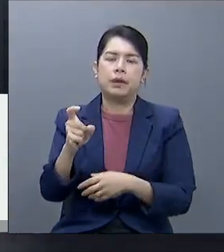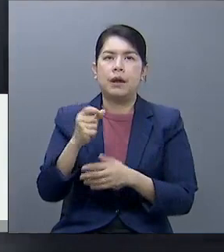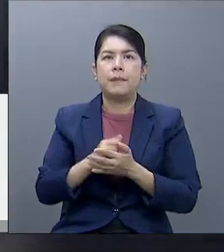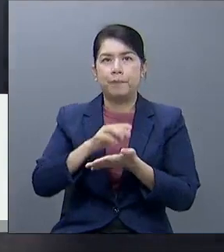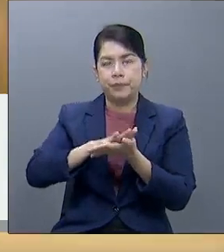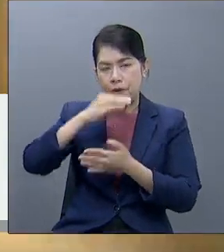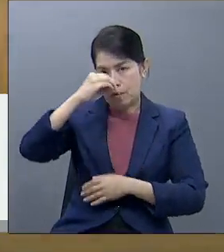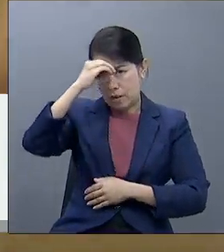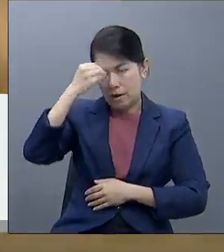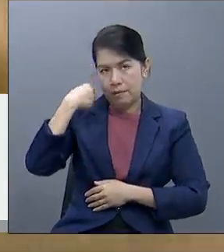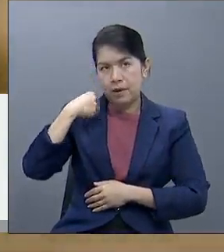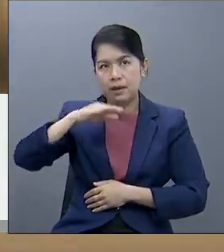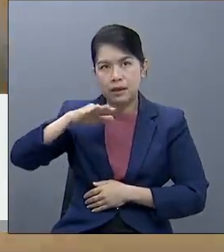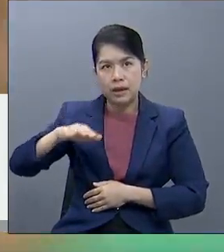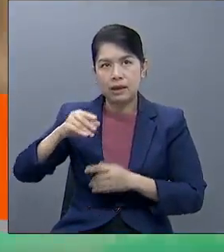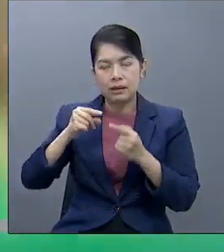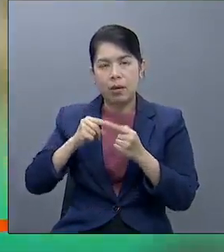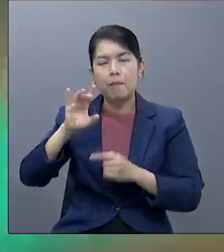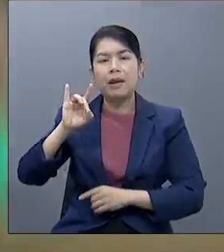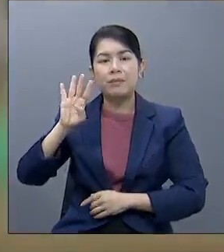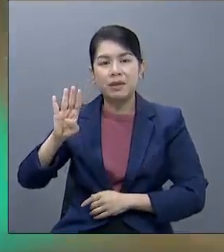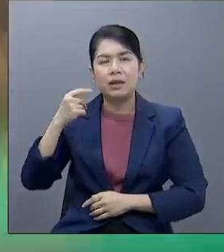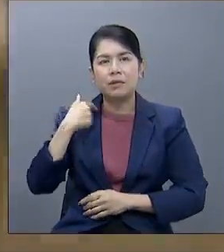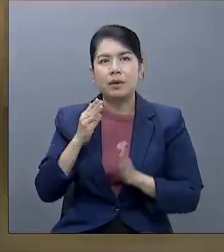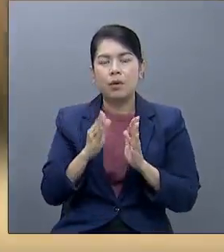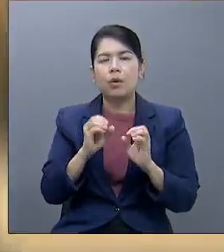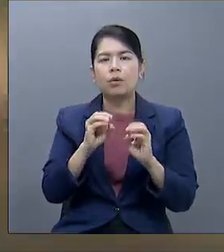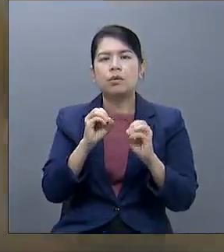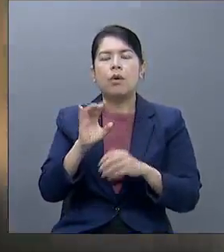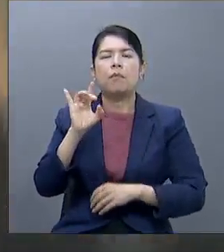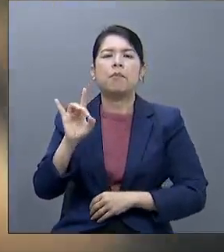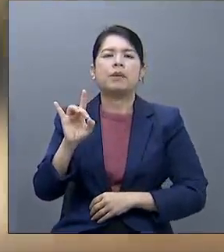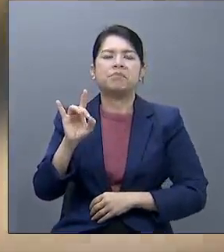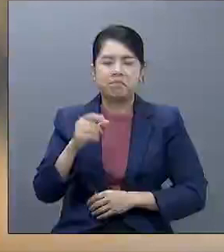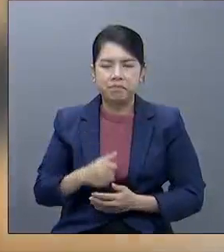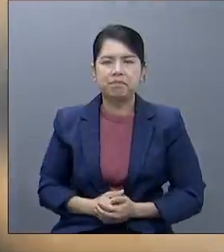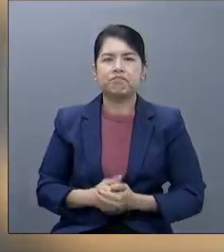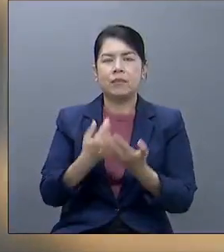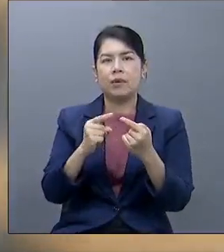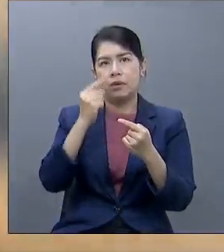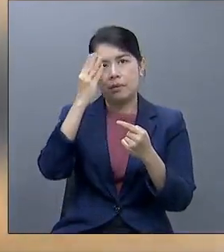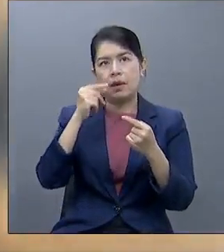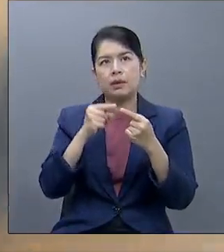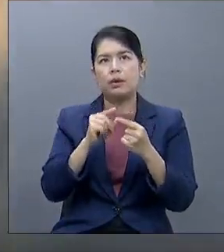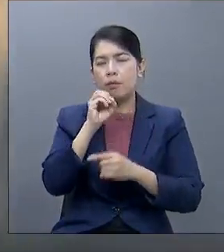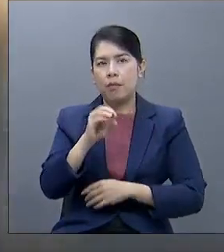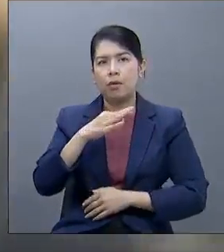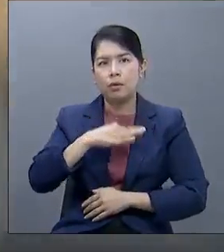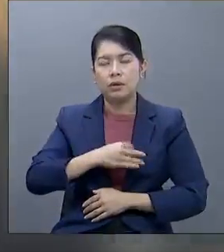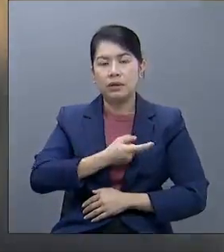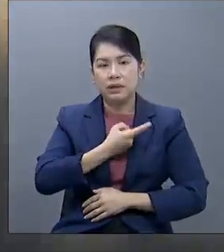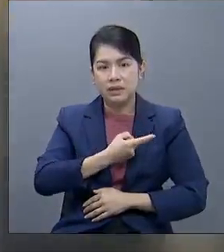มีนักเรียน84คนคุณครู8คนนี่ไม่ใช่เรื่องเล็กๆเลยนะคะแต่ก็ดีใจเพราะโรงเรียนตั้ง